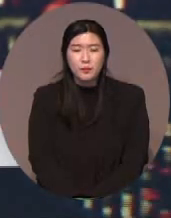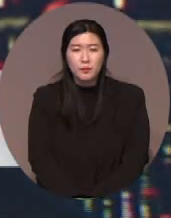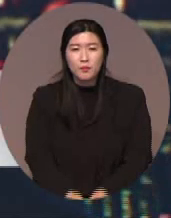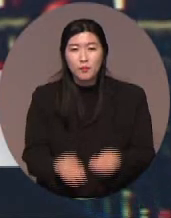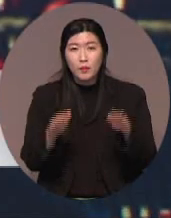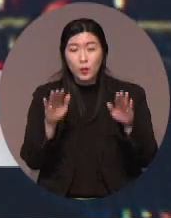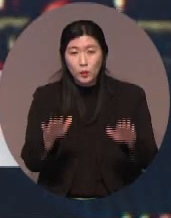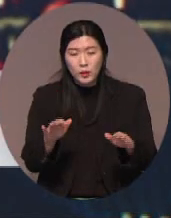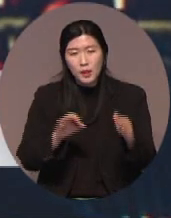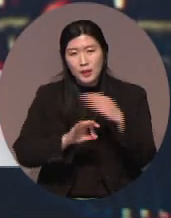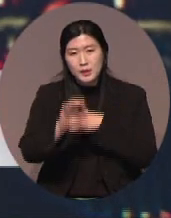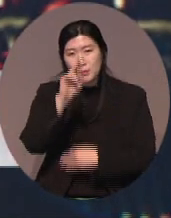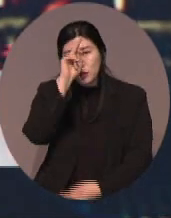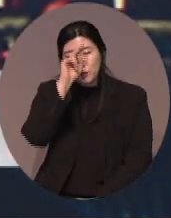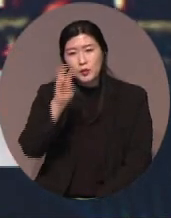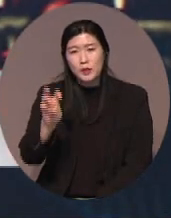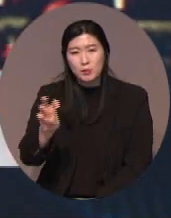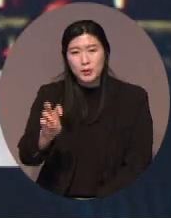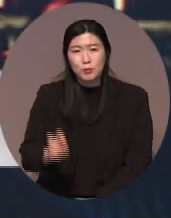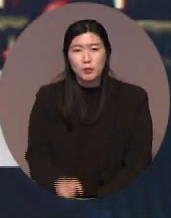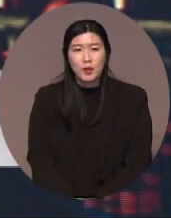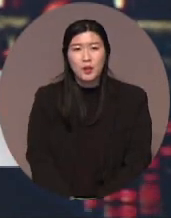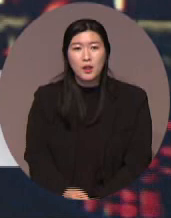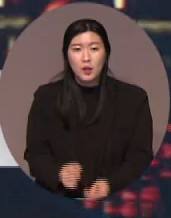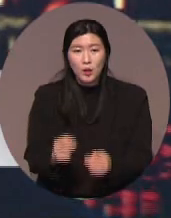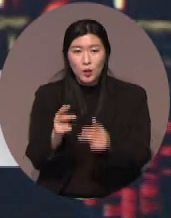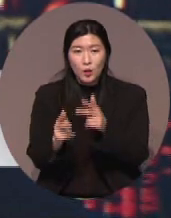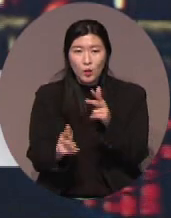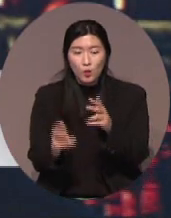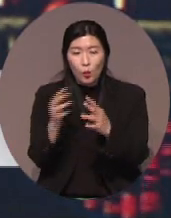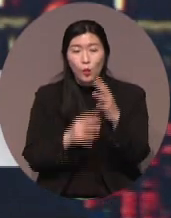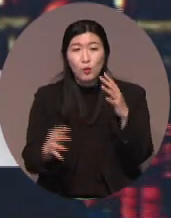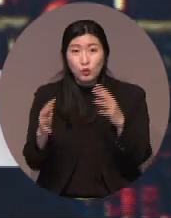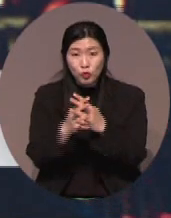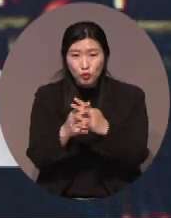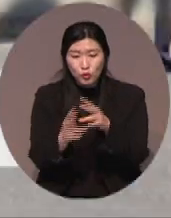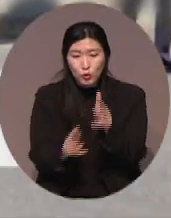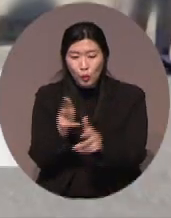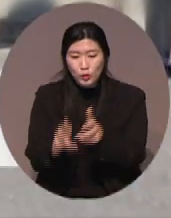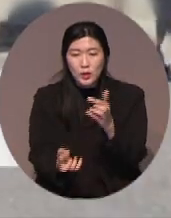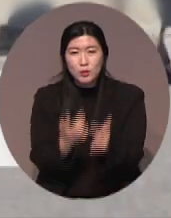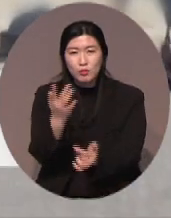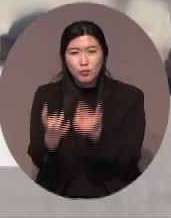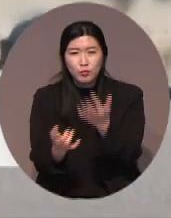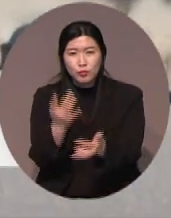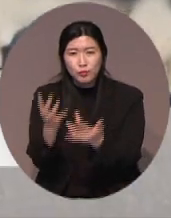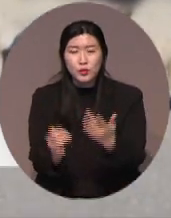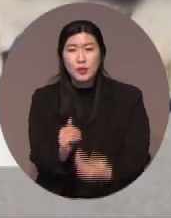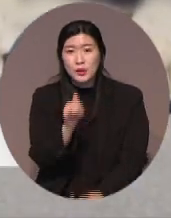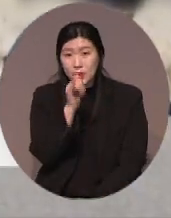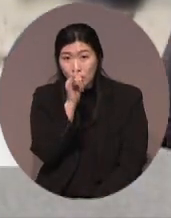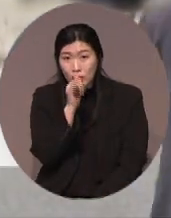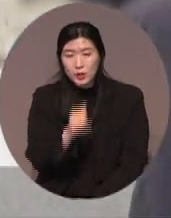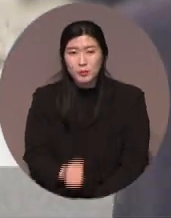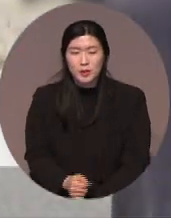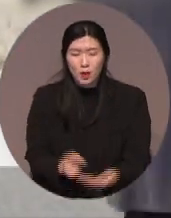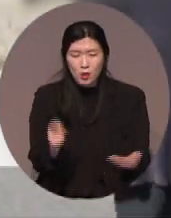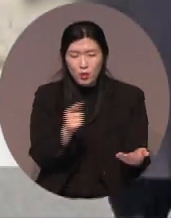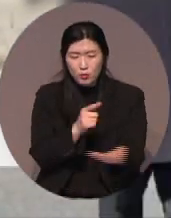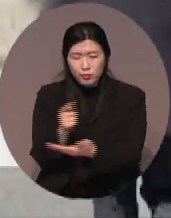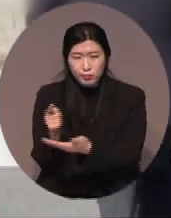오늘 낮 12시 반쯤 공주시 월미동에 건강기능식품 가공공장에서 불이나 소방당국이 소방대응